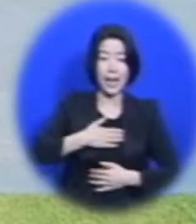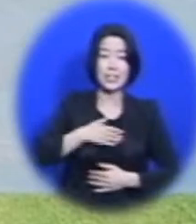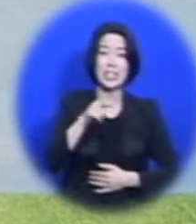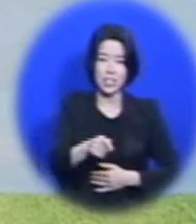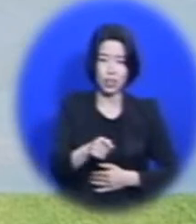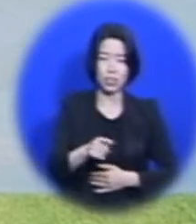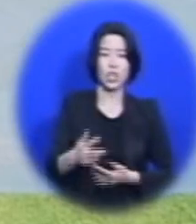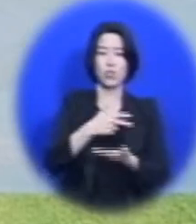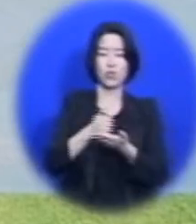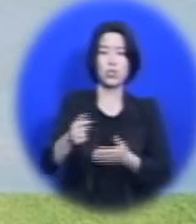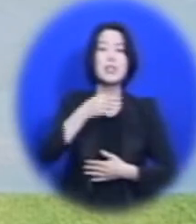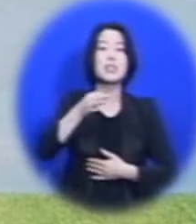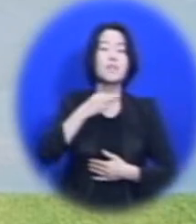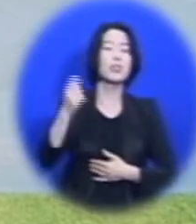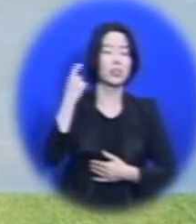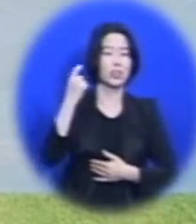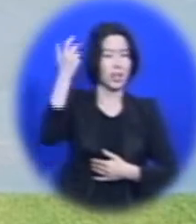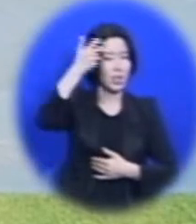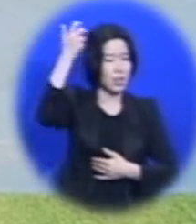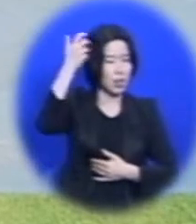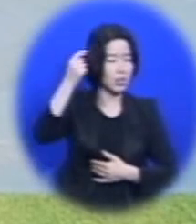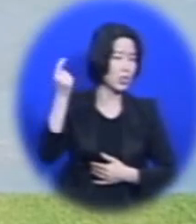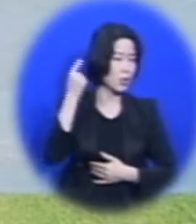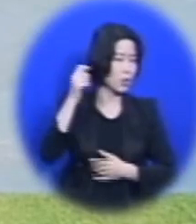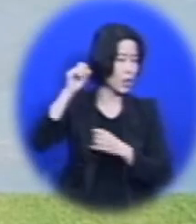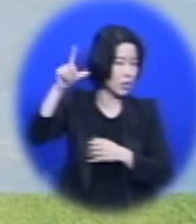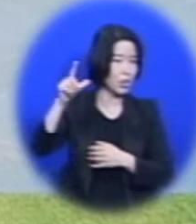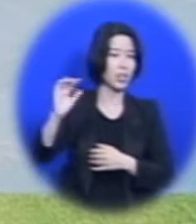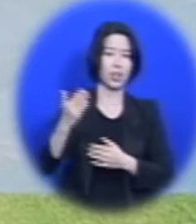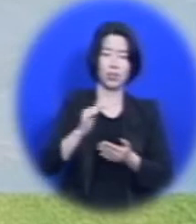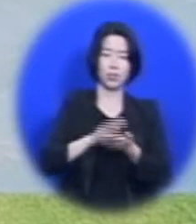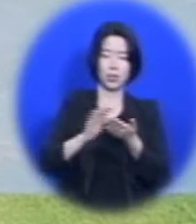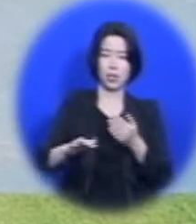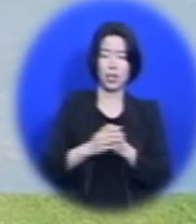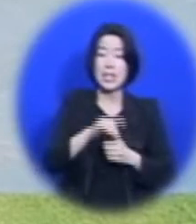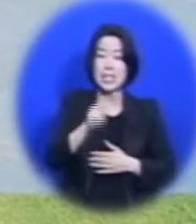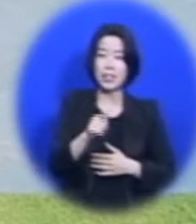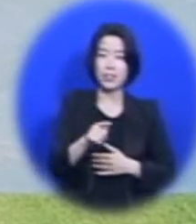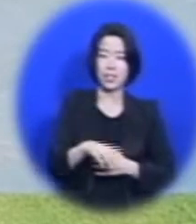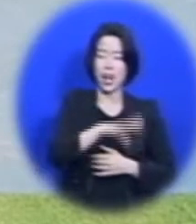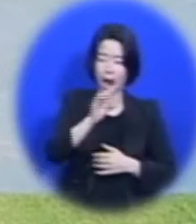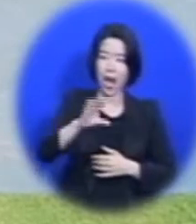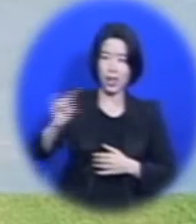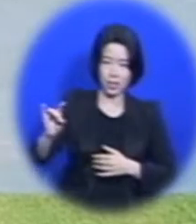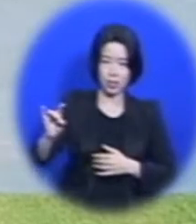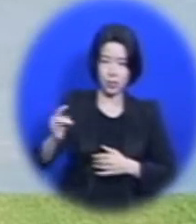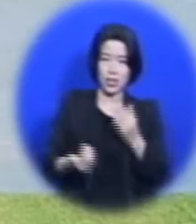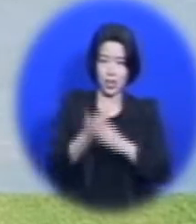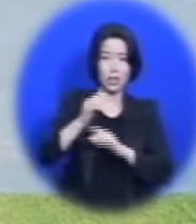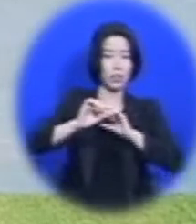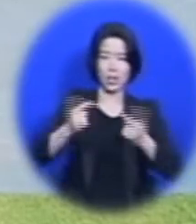주님의 음성을 들었다는 거예요. 영적인 귀가 열린 거예요. 그리고 이것이 이따금 일어나는 일이